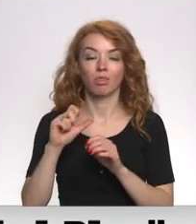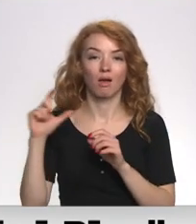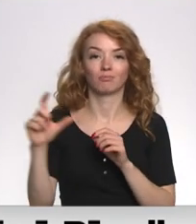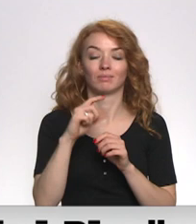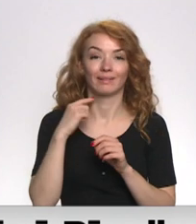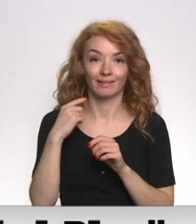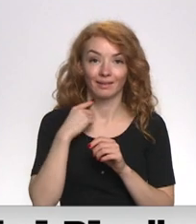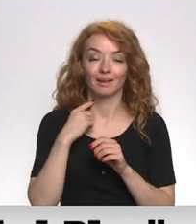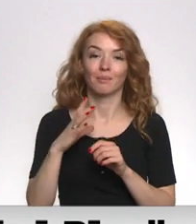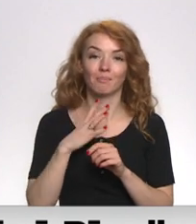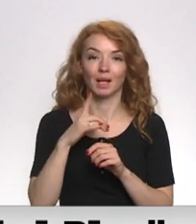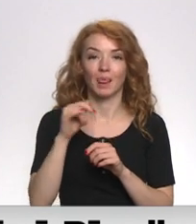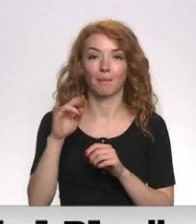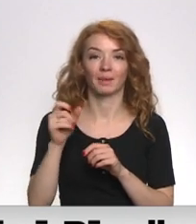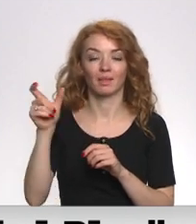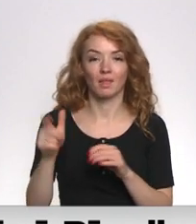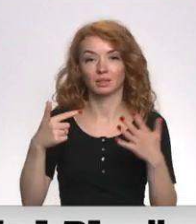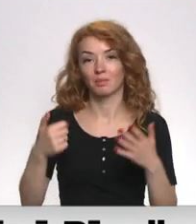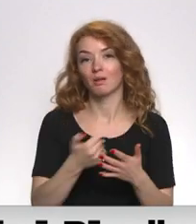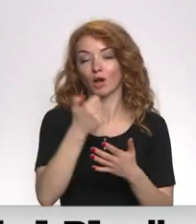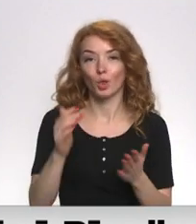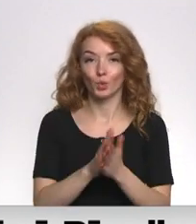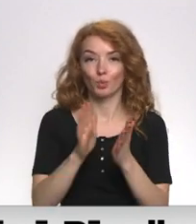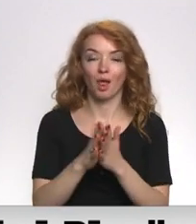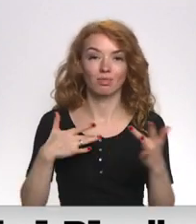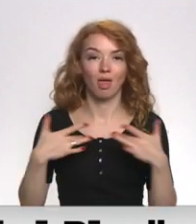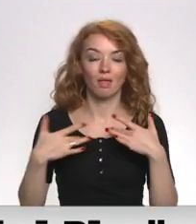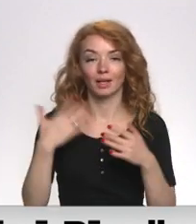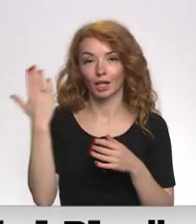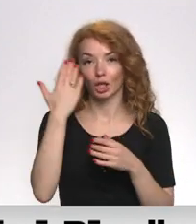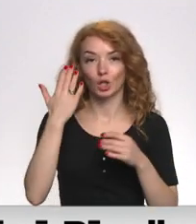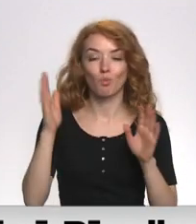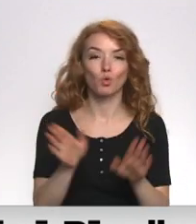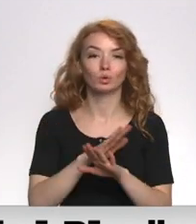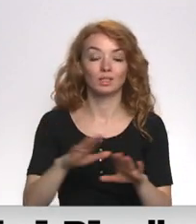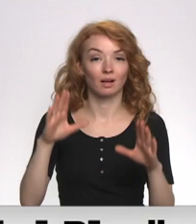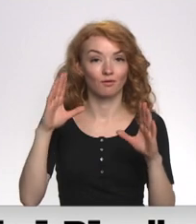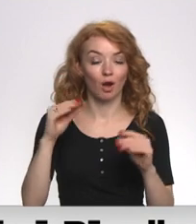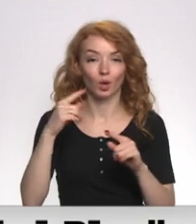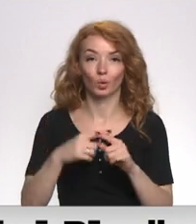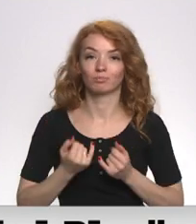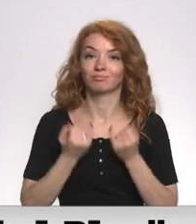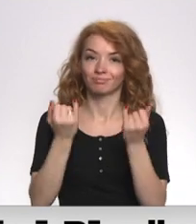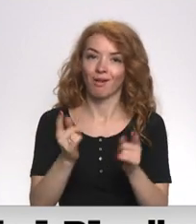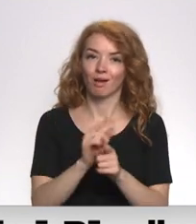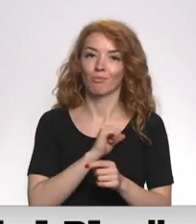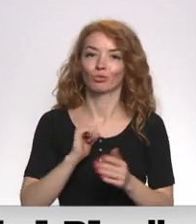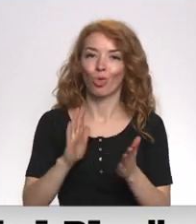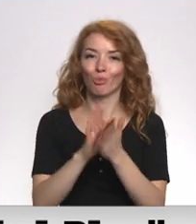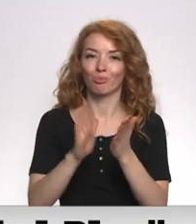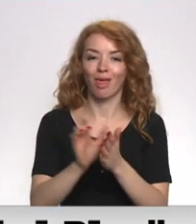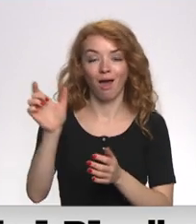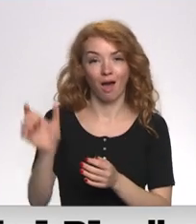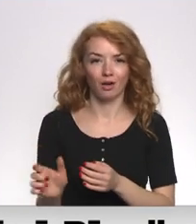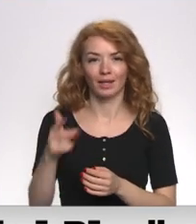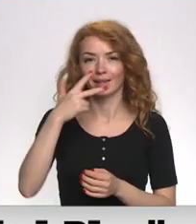izskanējis komponiste Zigmara Liepiņa 70 gadu jubilējas teātra un kino mūzikas vakars, kurā tiks sumināts arī pats jubilārs. Vairāk